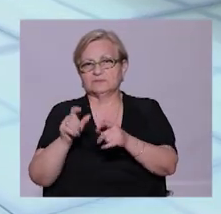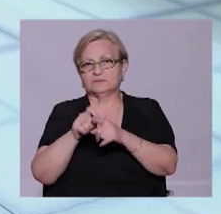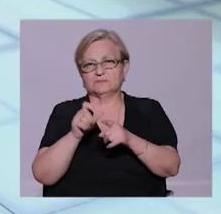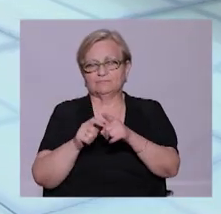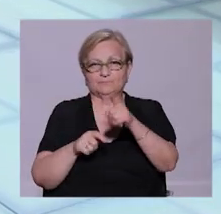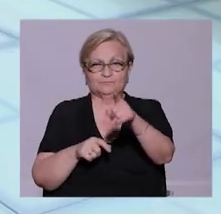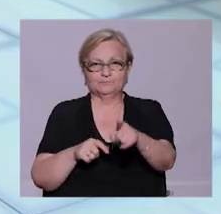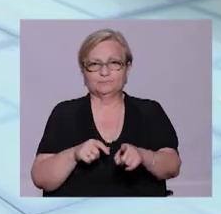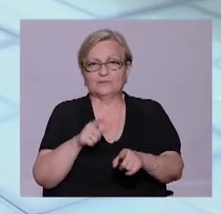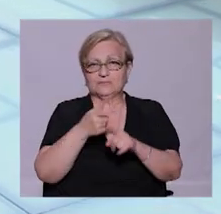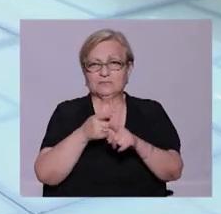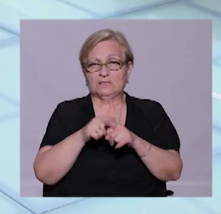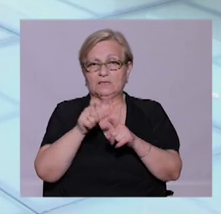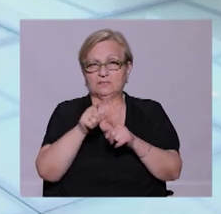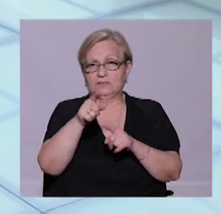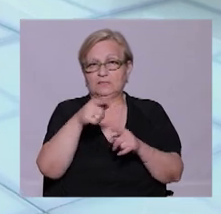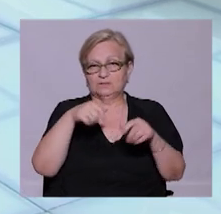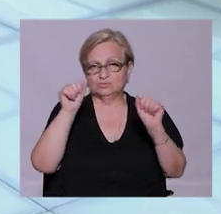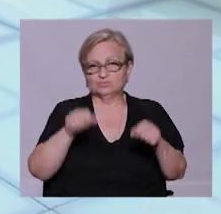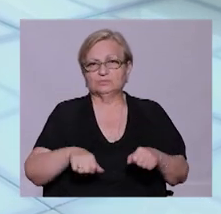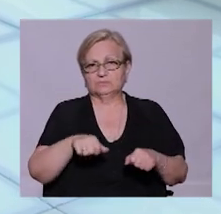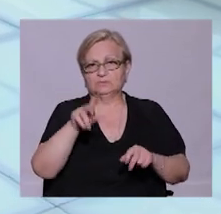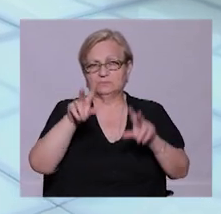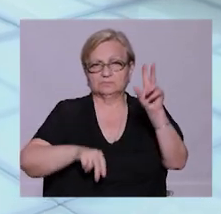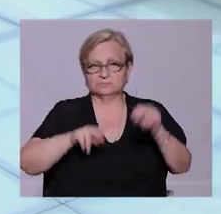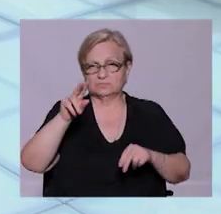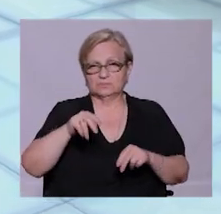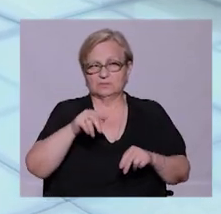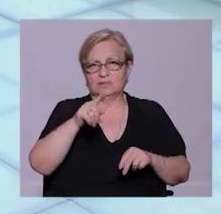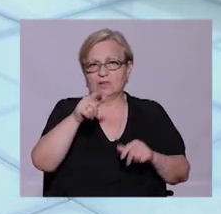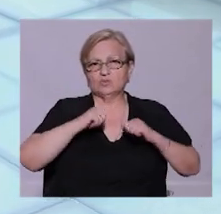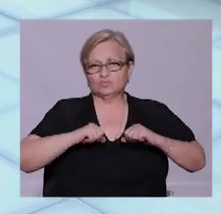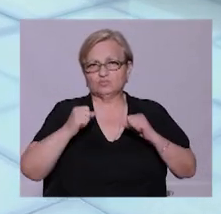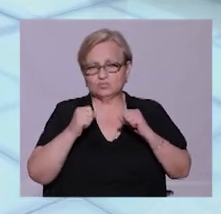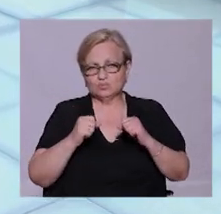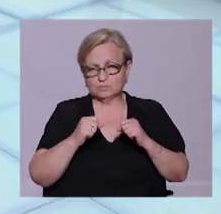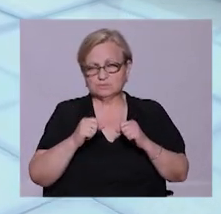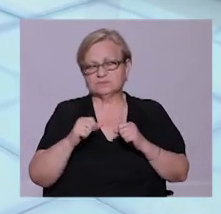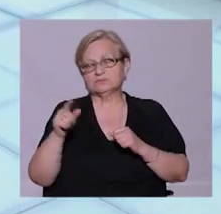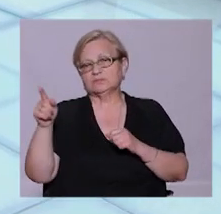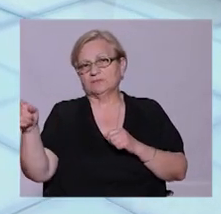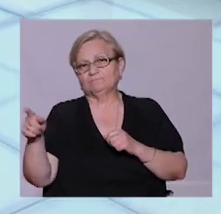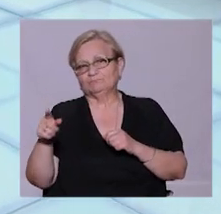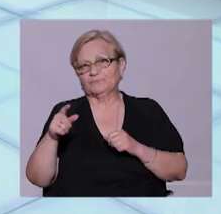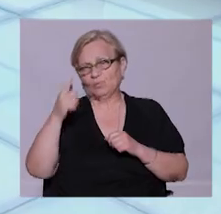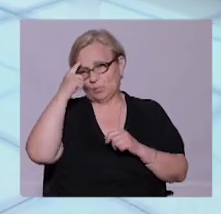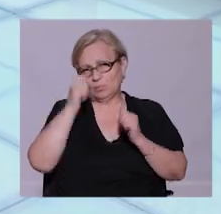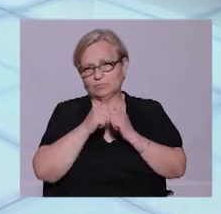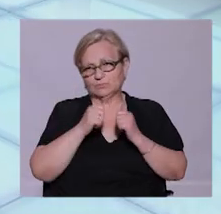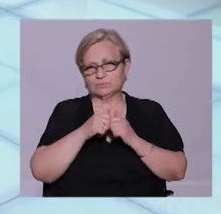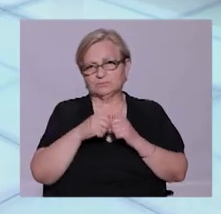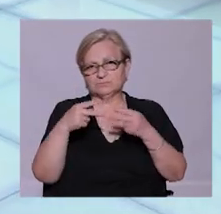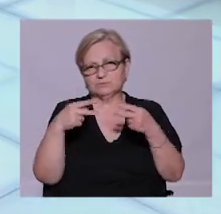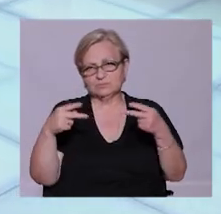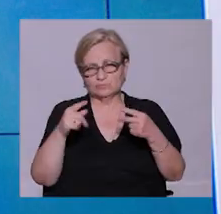სწორედ ის სიტყვებია, რომელიც შეიძლება ჩავთვალოთ ძუნწისა და უგნურის სინონიმებად და ანტონიმებად. კონკრეტულად კი,